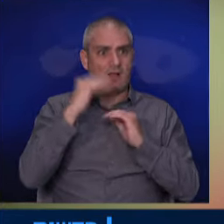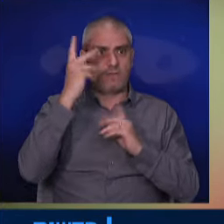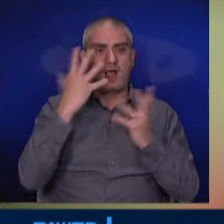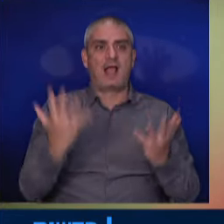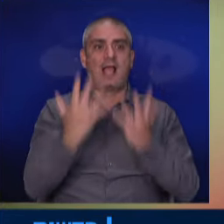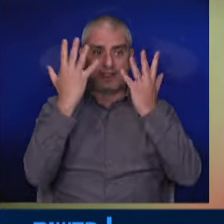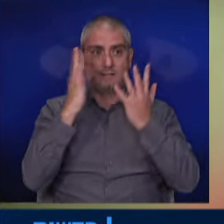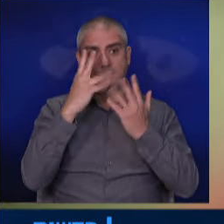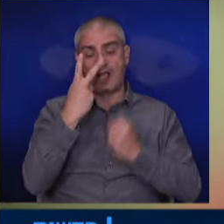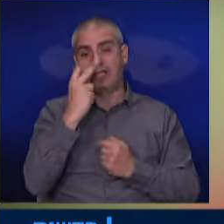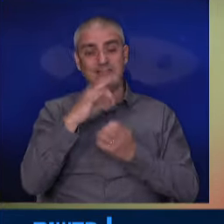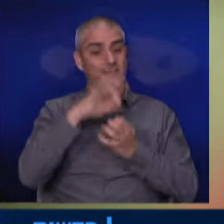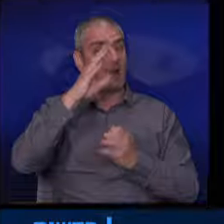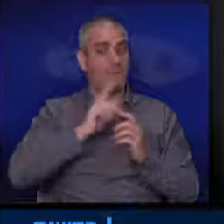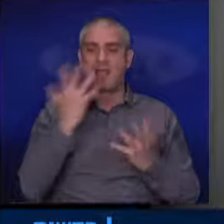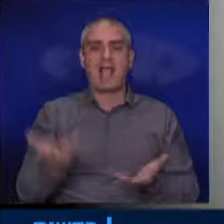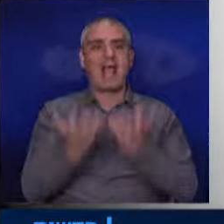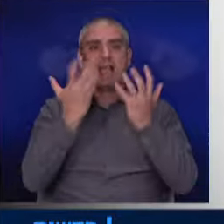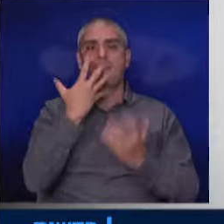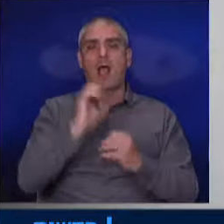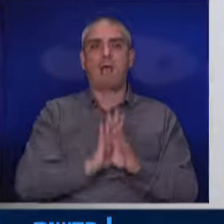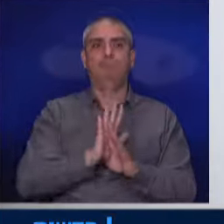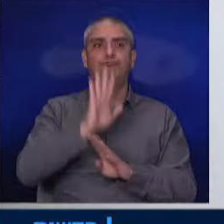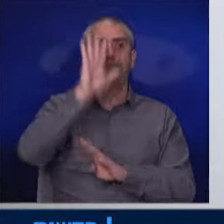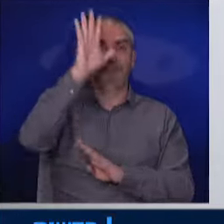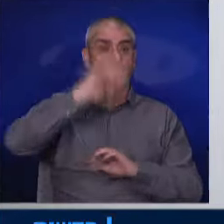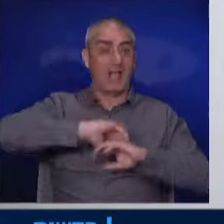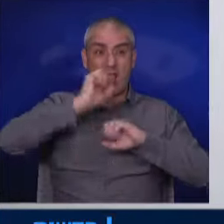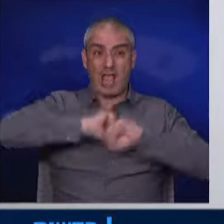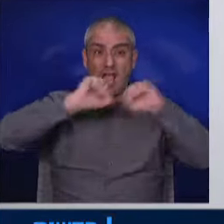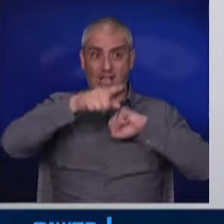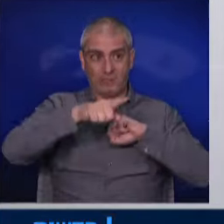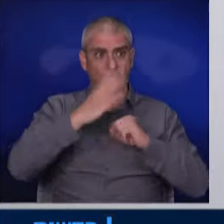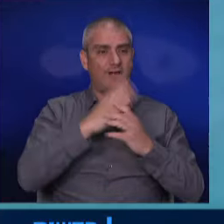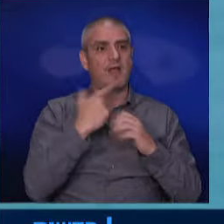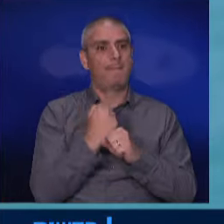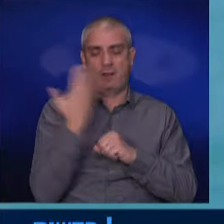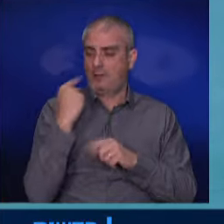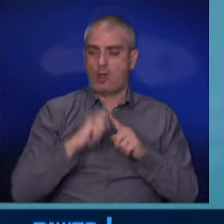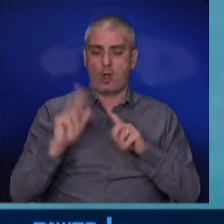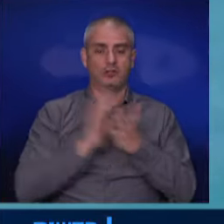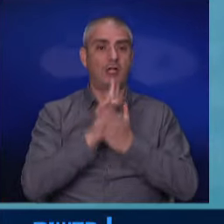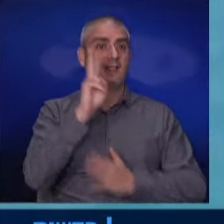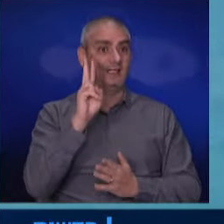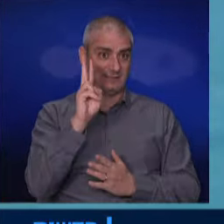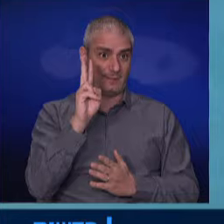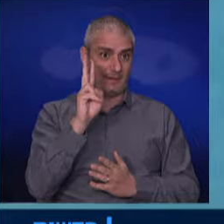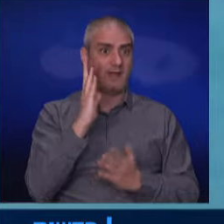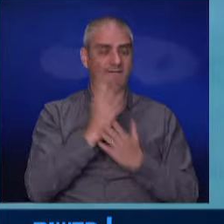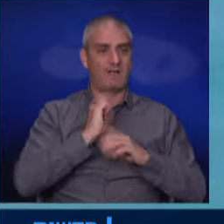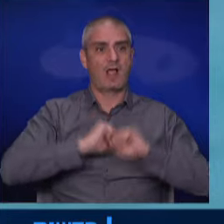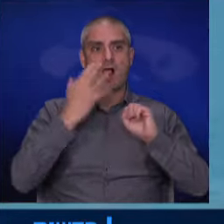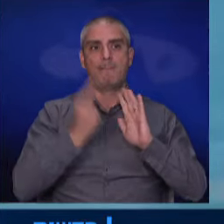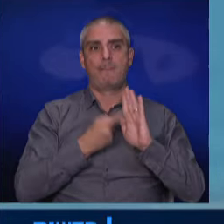that's ejected up to maybe 20 kilometers high. הר הגעש הספציפי הזה הוכרז כפעיל בסוף חודש דצמבר, וכבר התפרץ